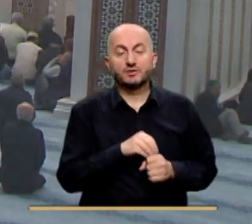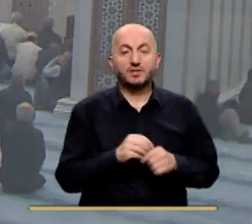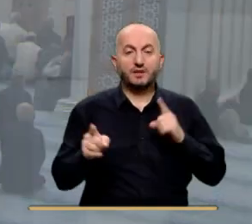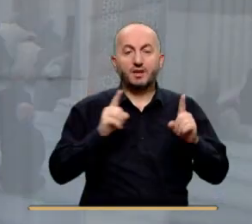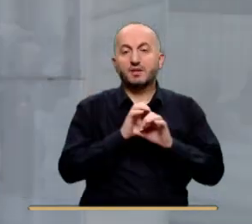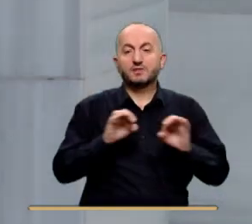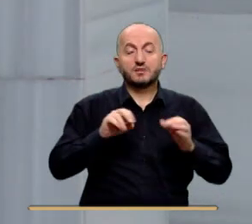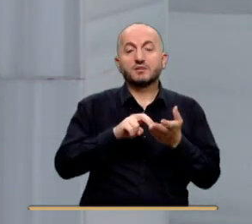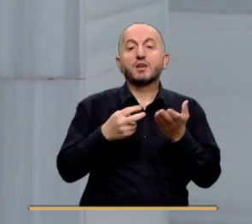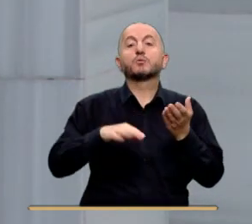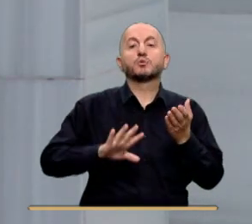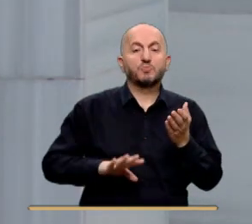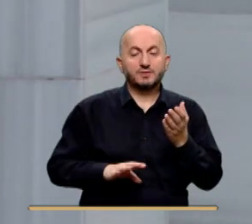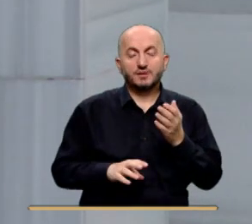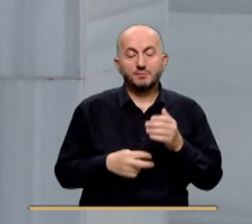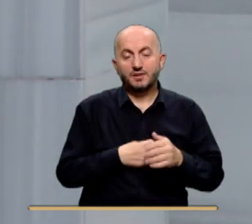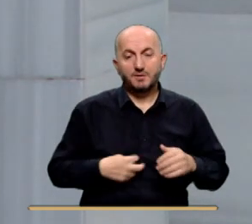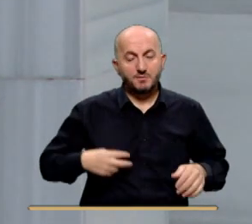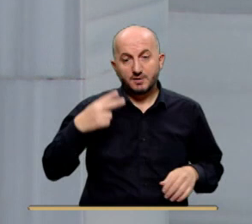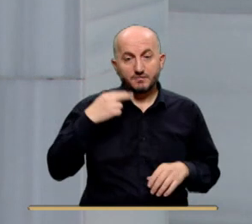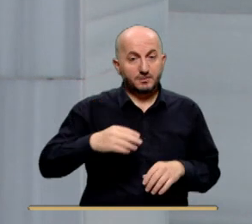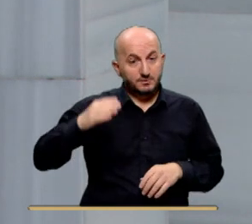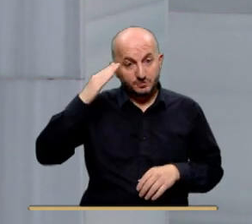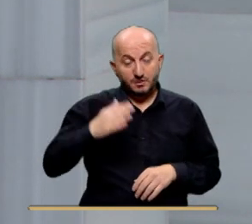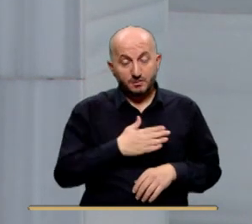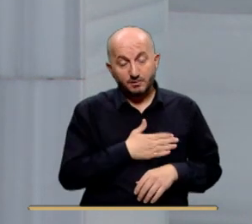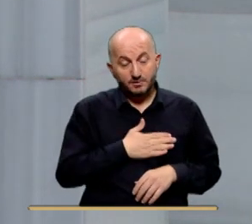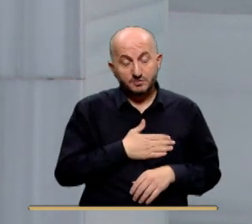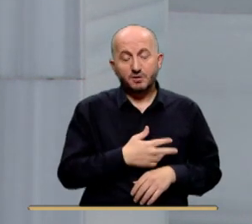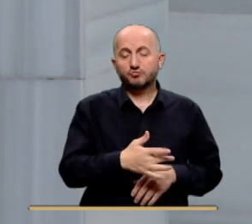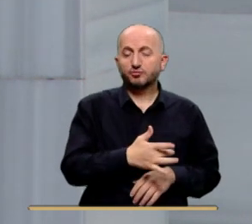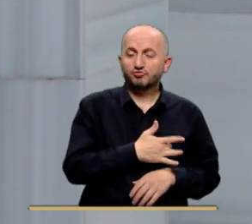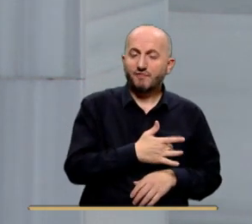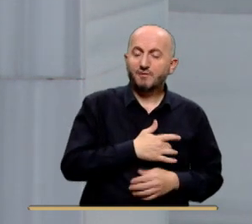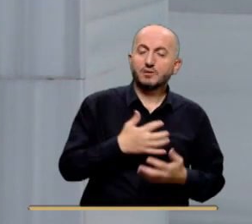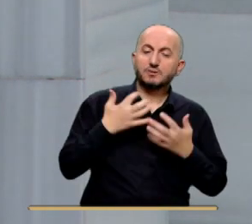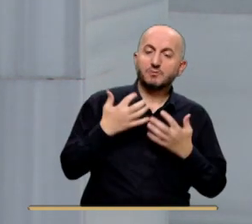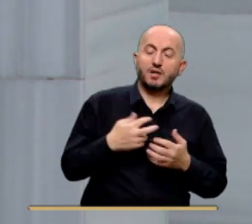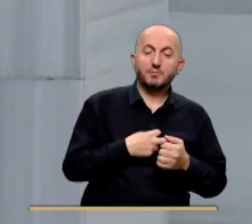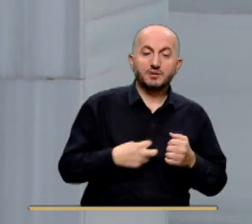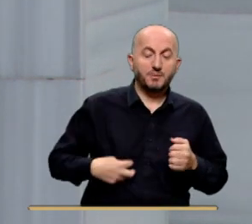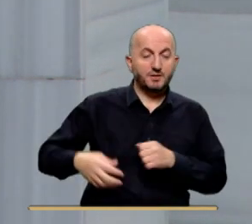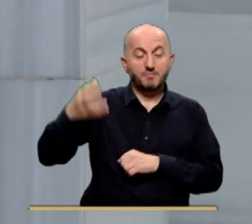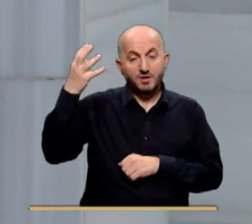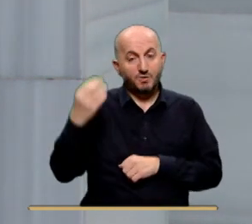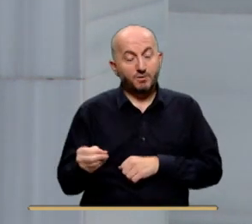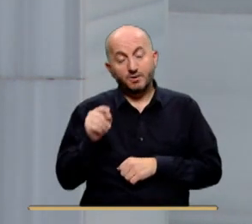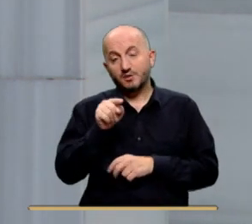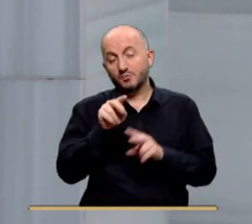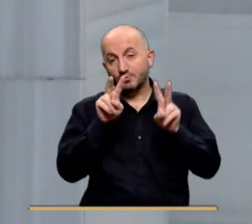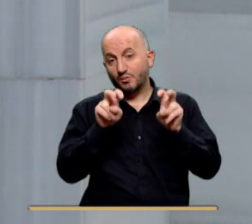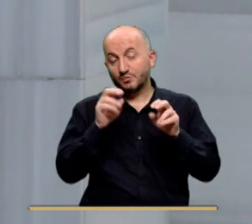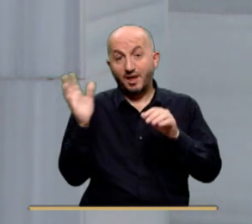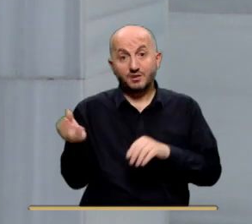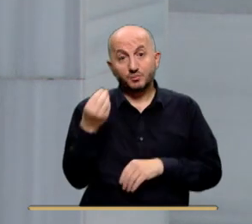düşmeden. Efendimiz sallallahu aleyhi ve sellem şefkat ve merhamet peygamberi olarak bu konuda